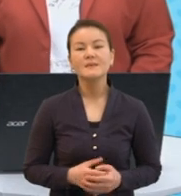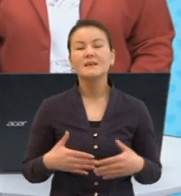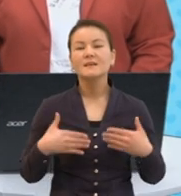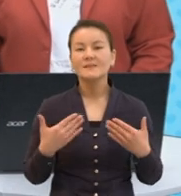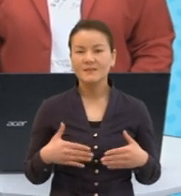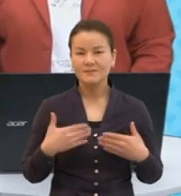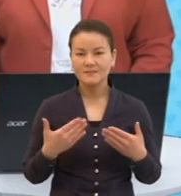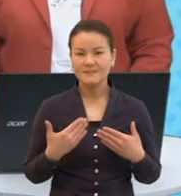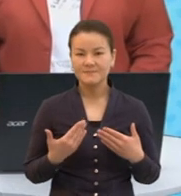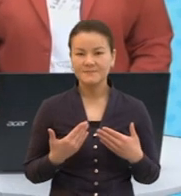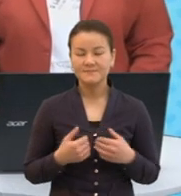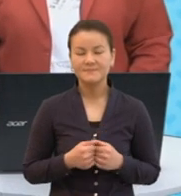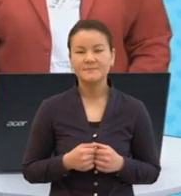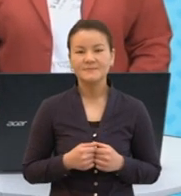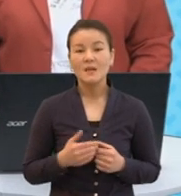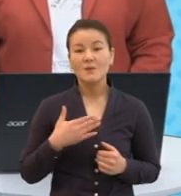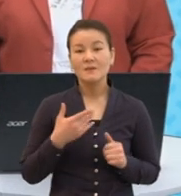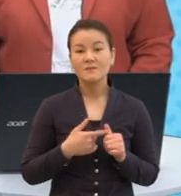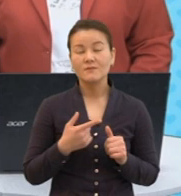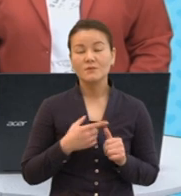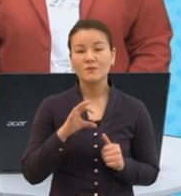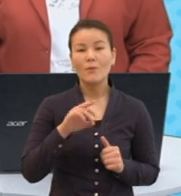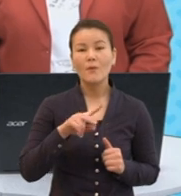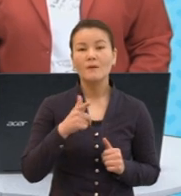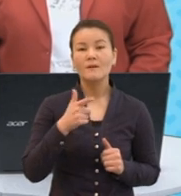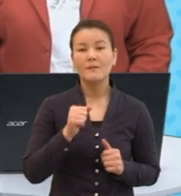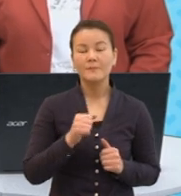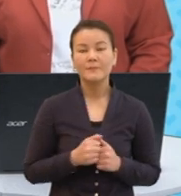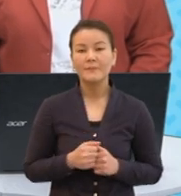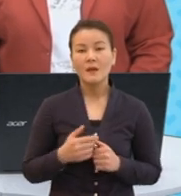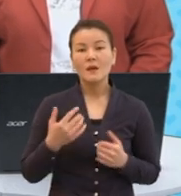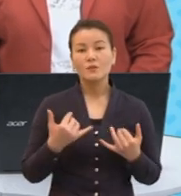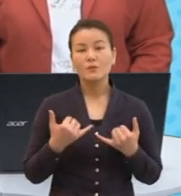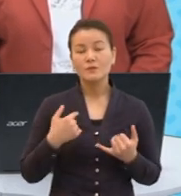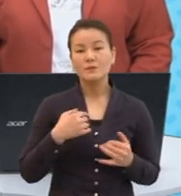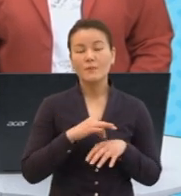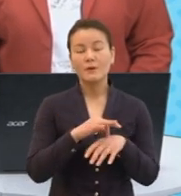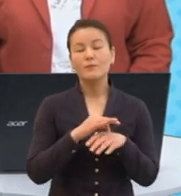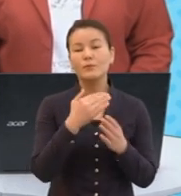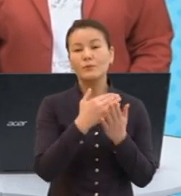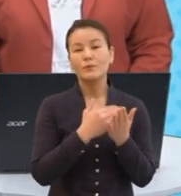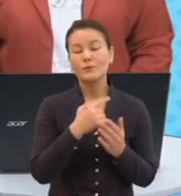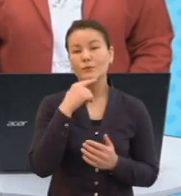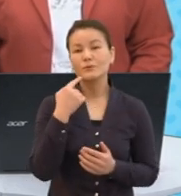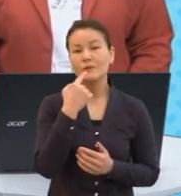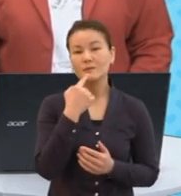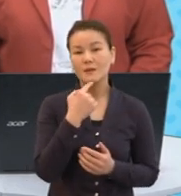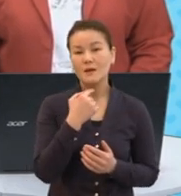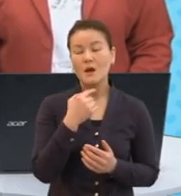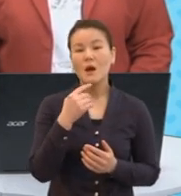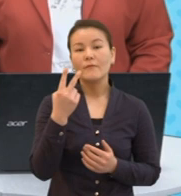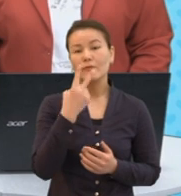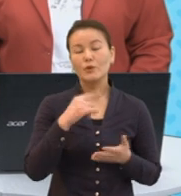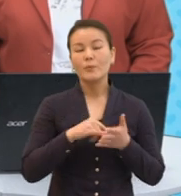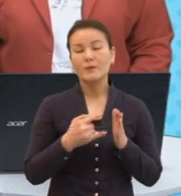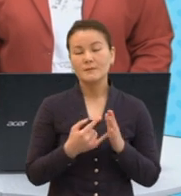Саламат Сезбы! Здравствуйте! Меня зовут Терехова Ольга Павловна. Сегодня я проведу для вас урок русского языка во